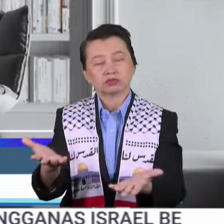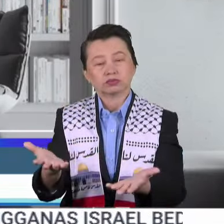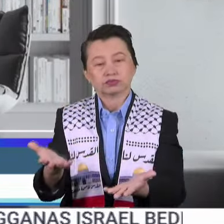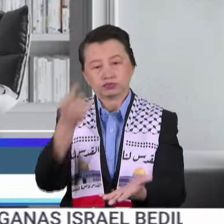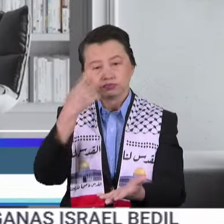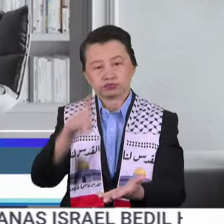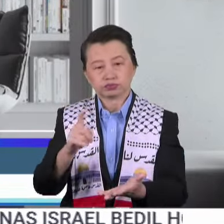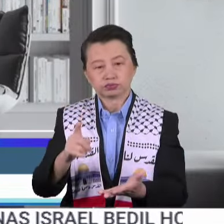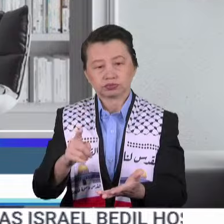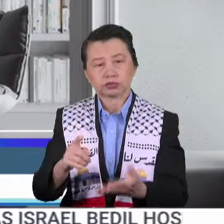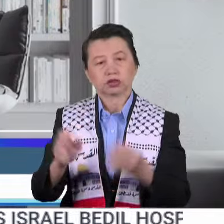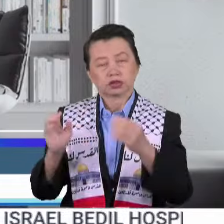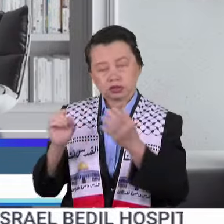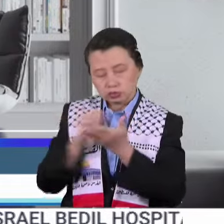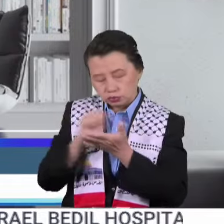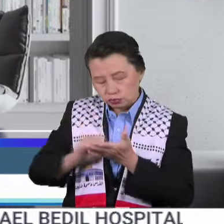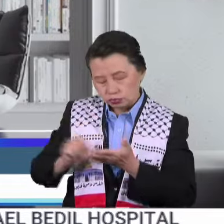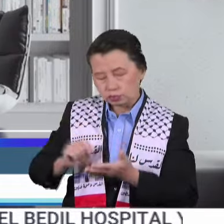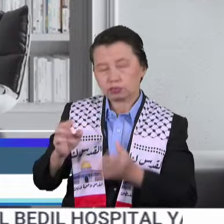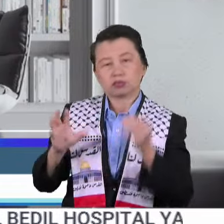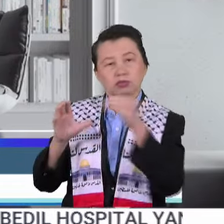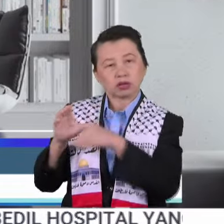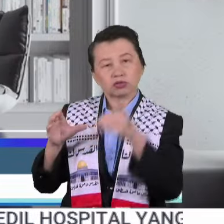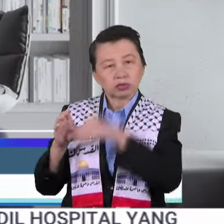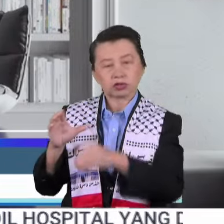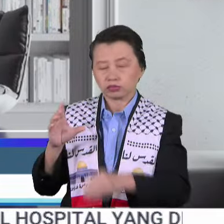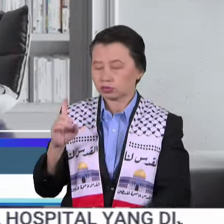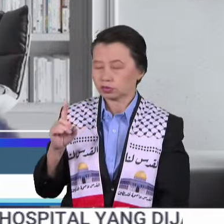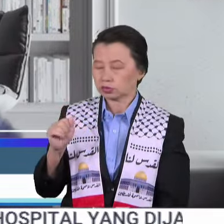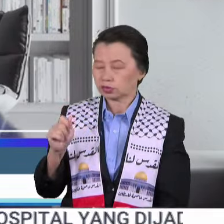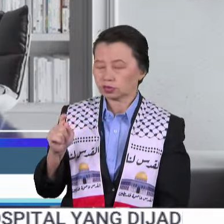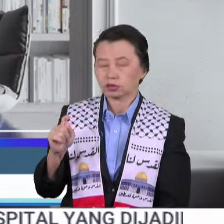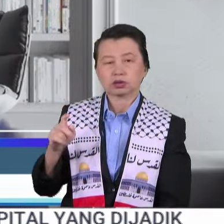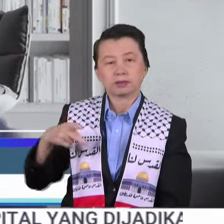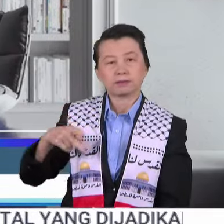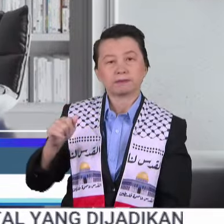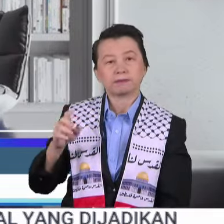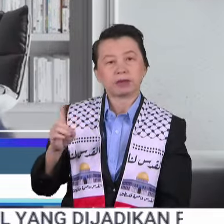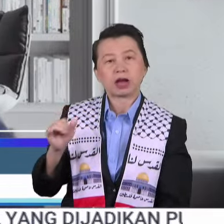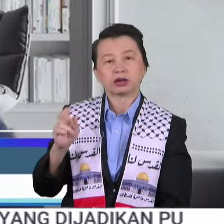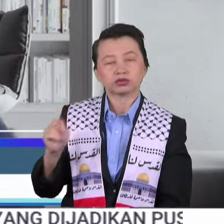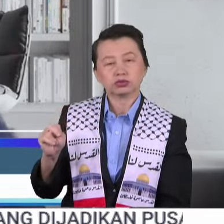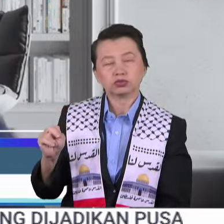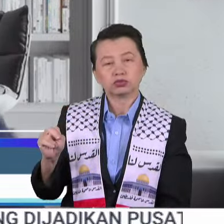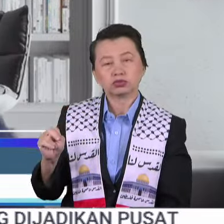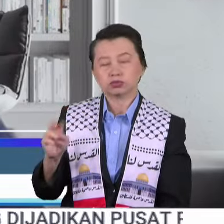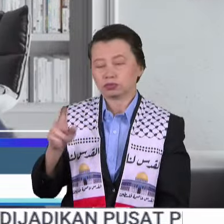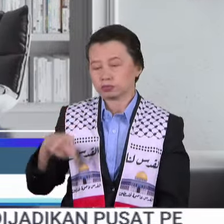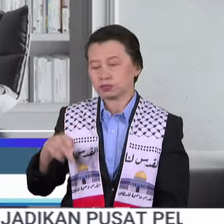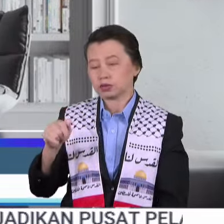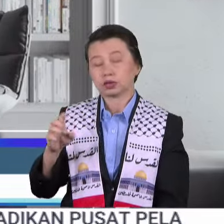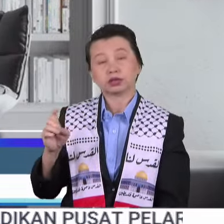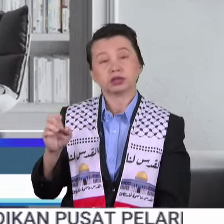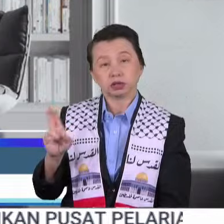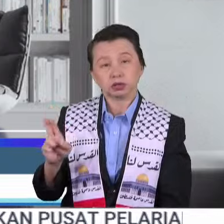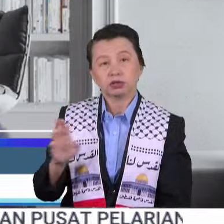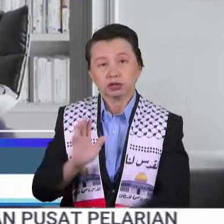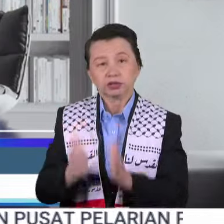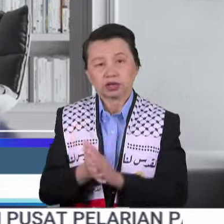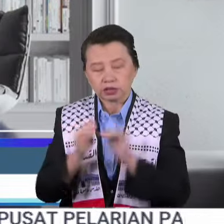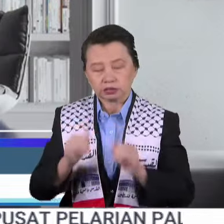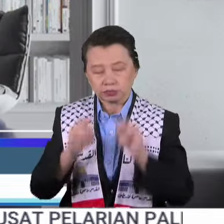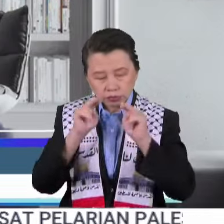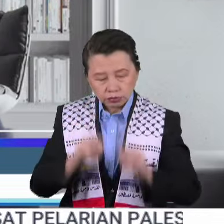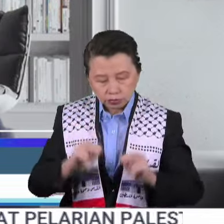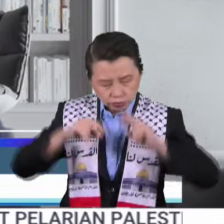meletakkan apa, mengisi data-data tu supaya dapat dilihat dari segi konteks data tu kita boleh buat analisa. Bukan maksud saya lah, maksudnya